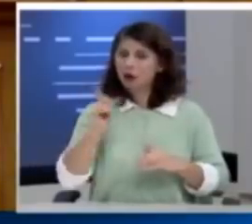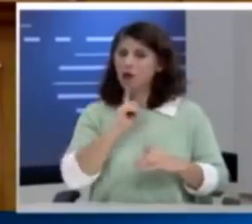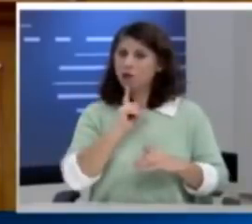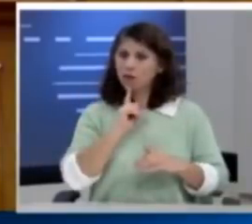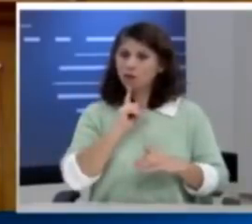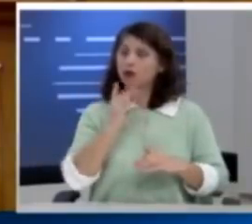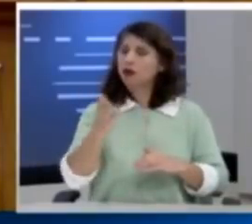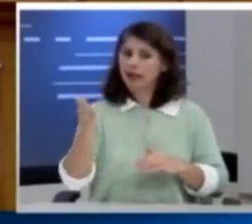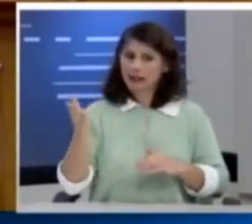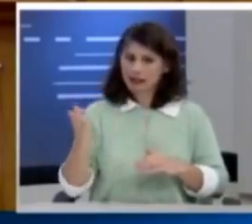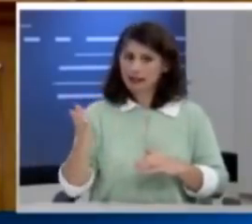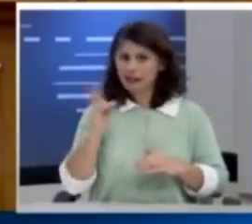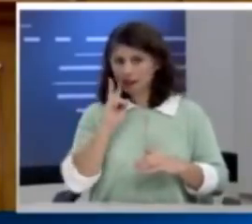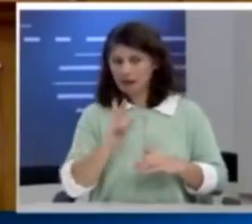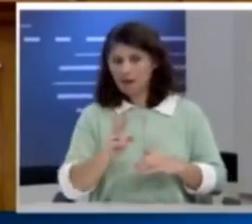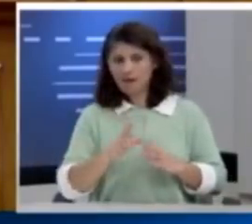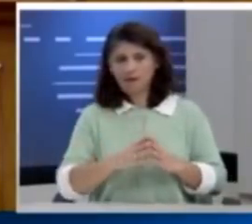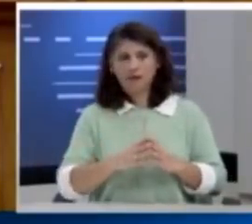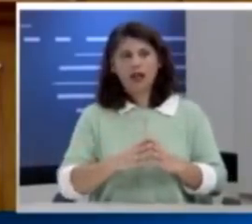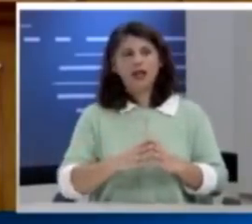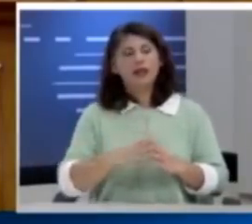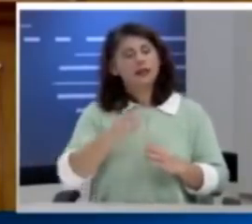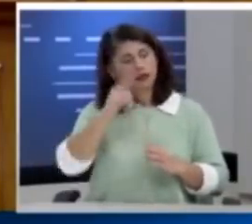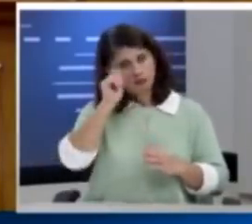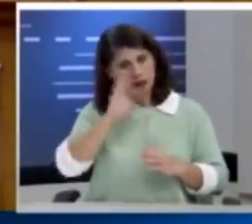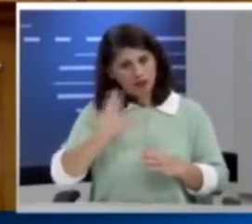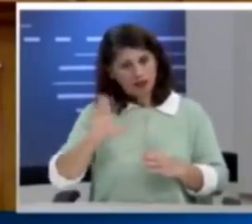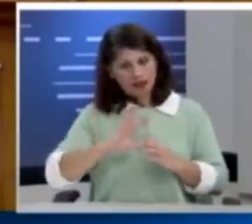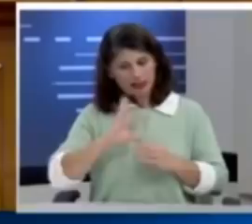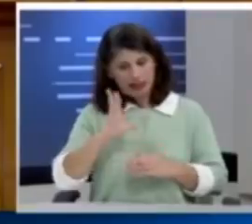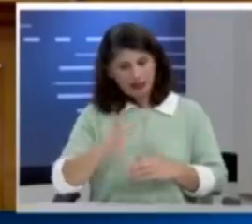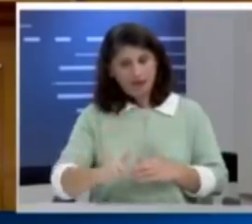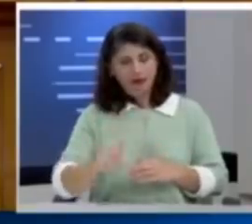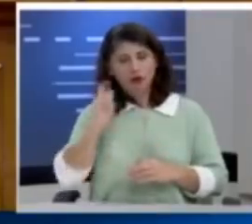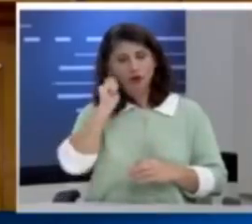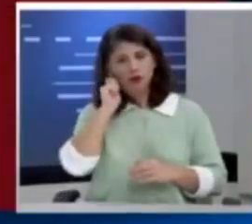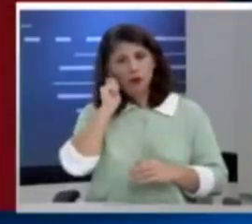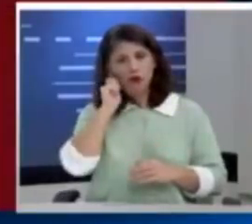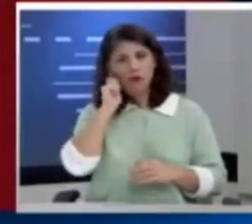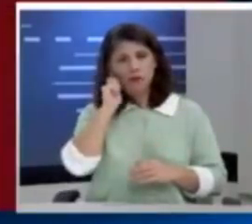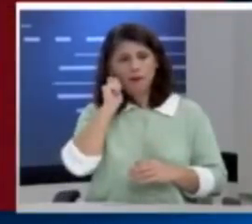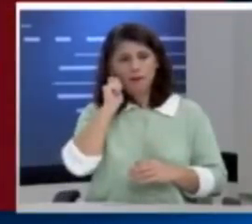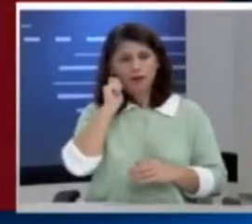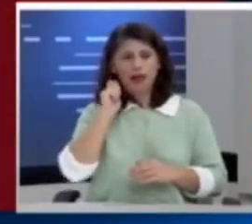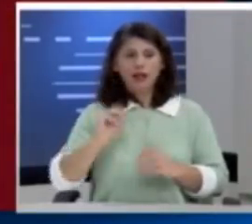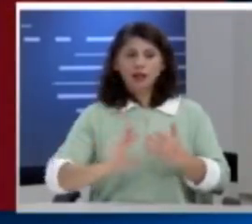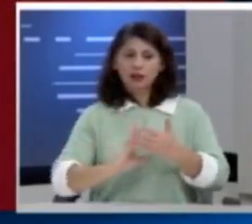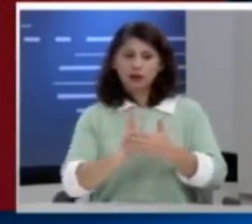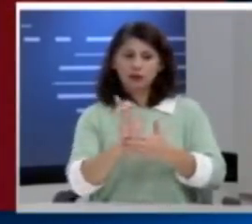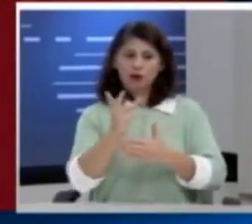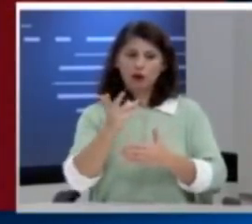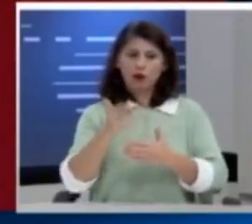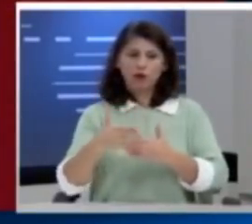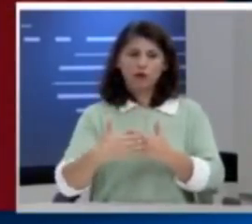όπως εσείς τις οραματίζετε και τις ομολογείτε συνεχώς, στο όνομα μάλιστα της προόδου και